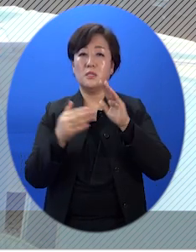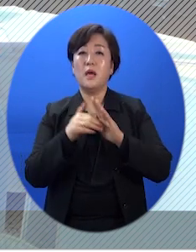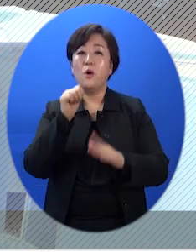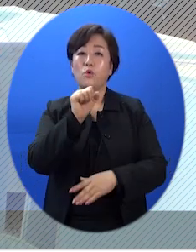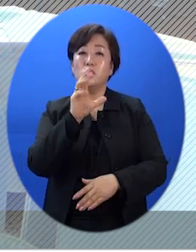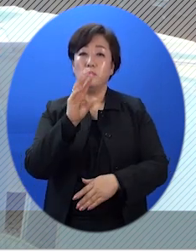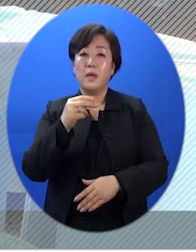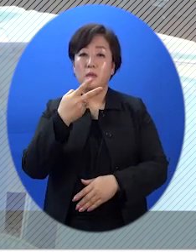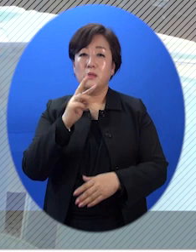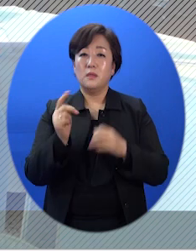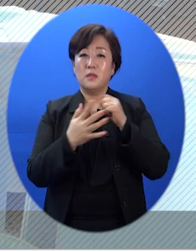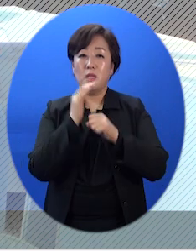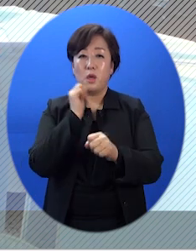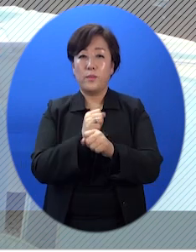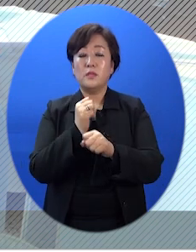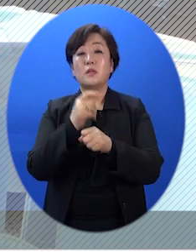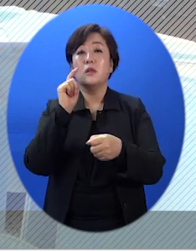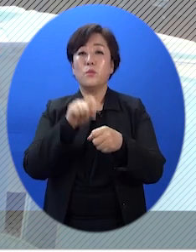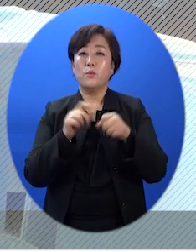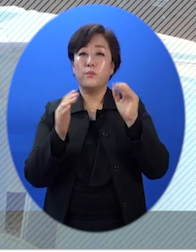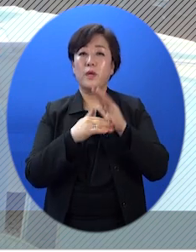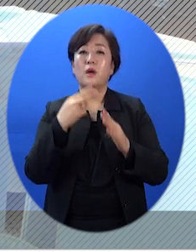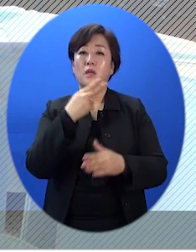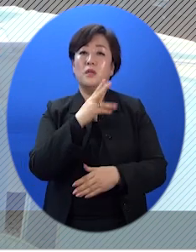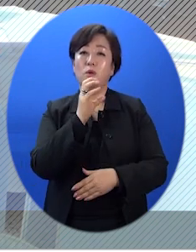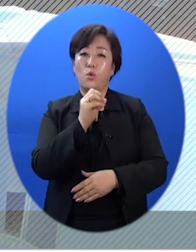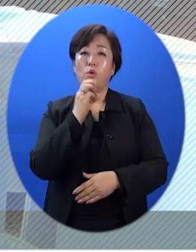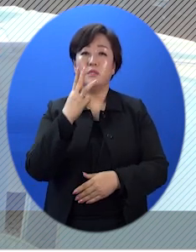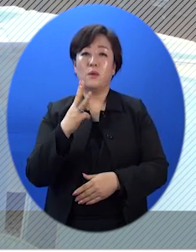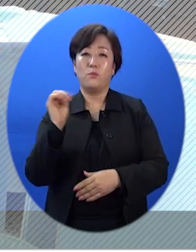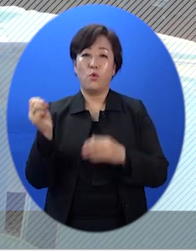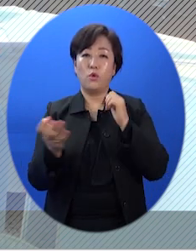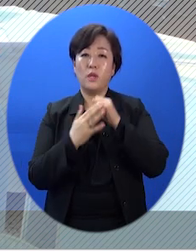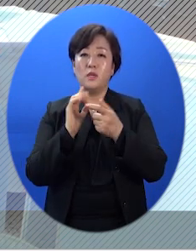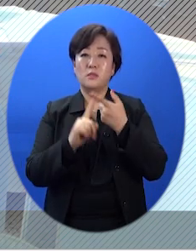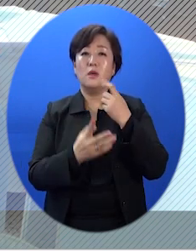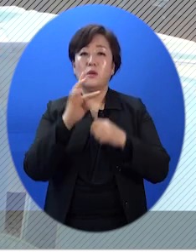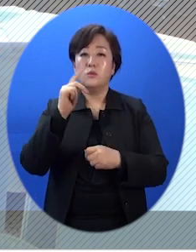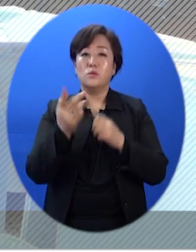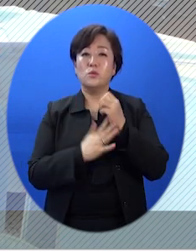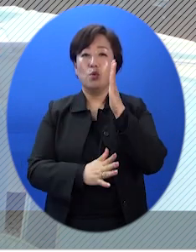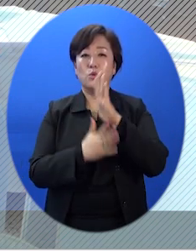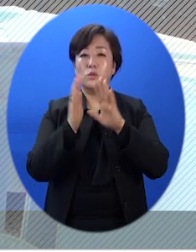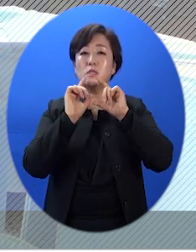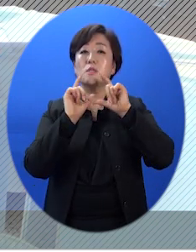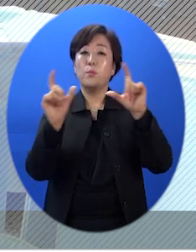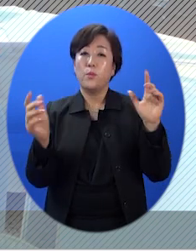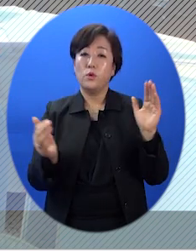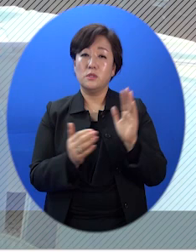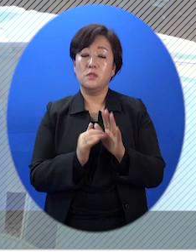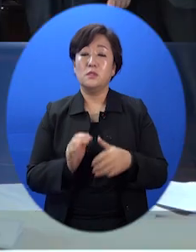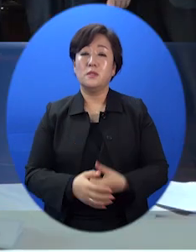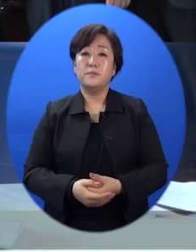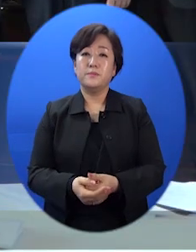기반을 확보하기 위한 목표로 2030 세계 최고 수소도시 비전 선포식을 열었습니다.